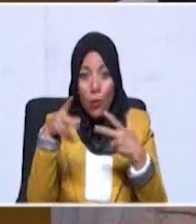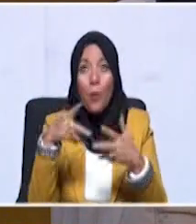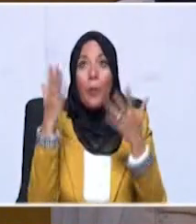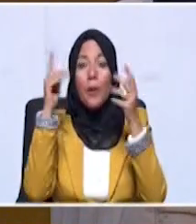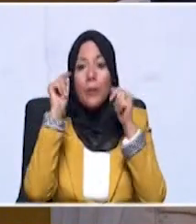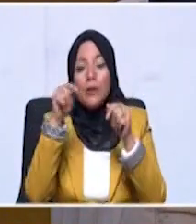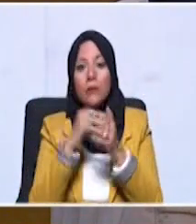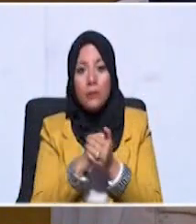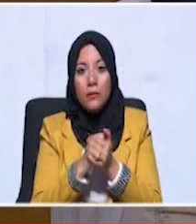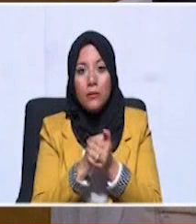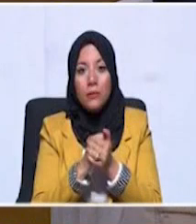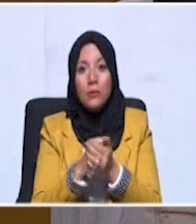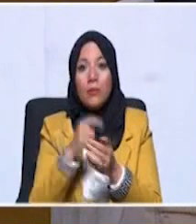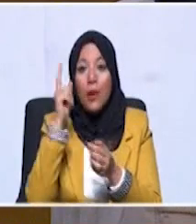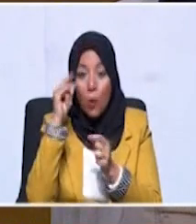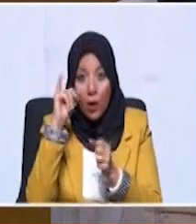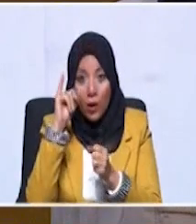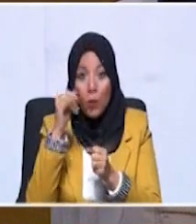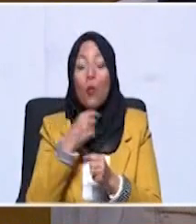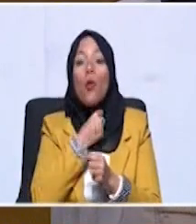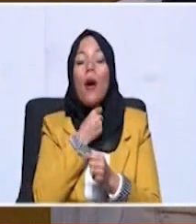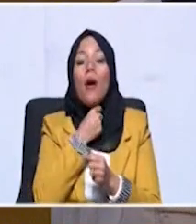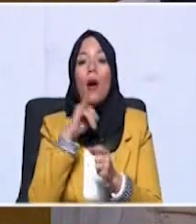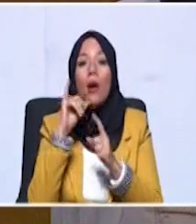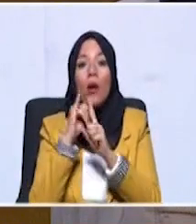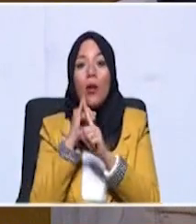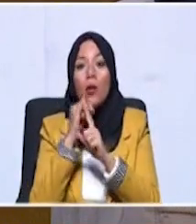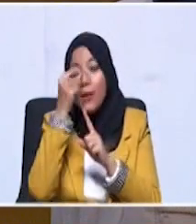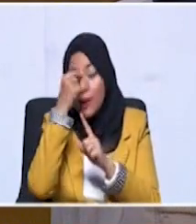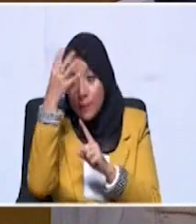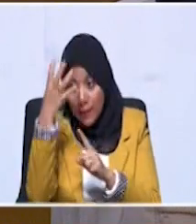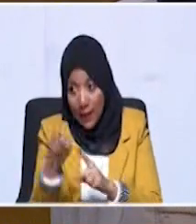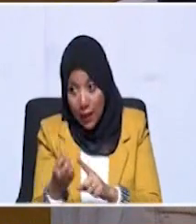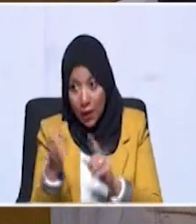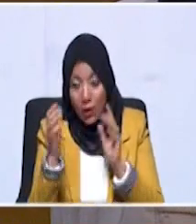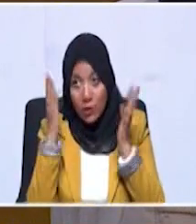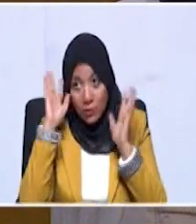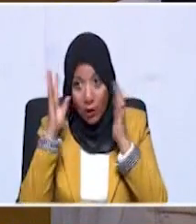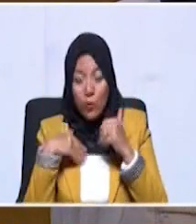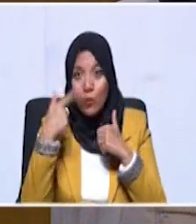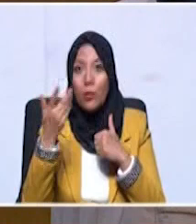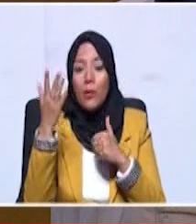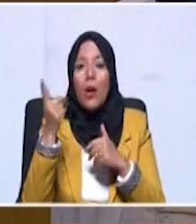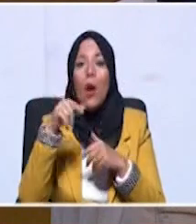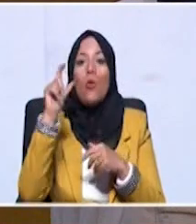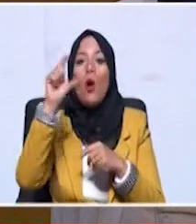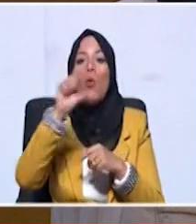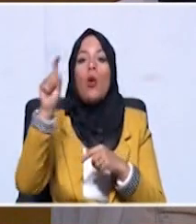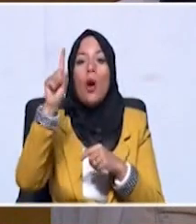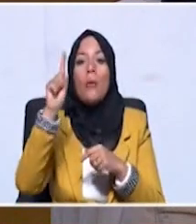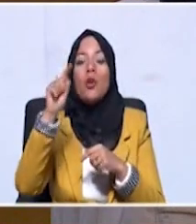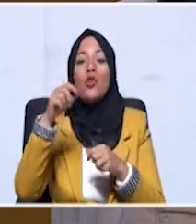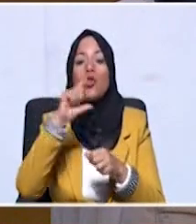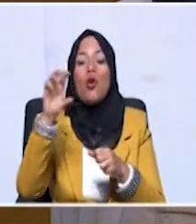يستجاب فيها الدعاء، ليلة الجمعة يوم الخميس بالليل، وأول ليلة من رجب، وليلة النصف